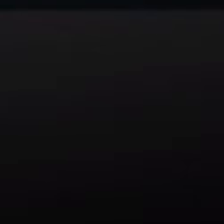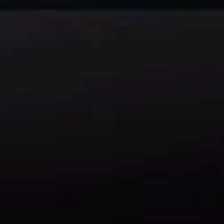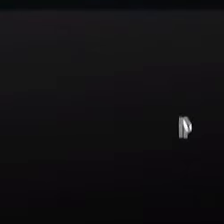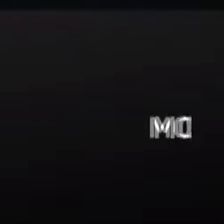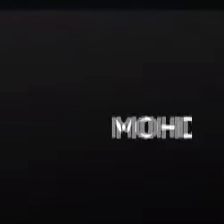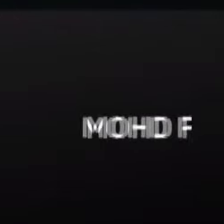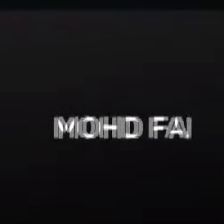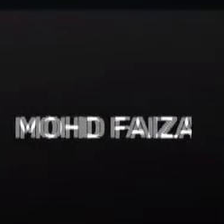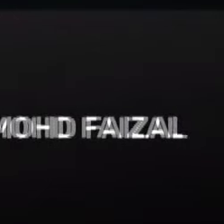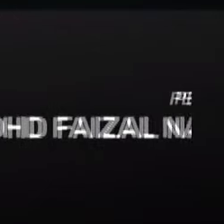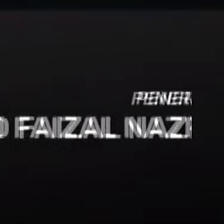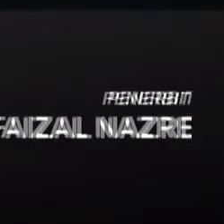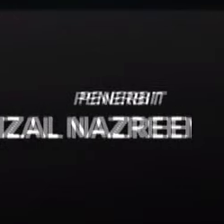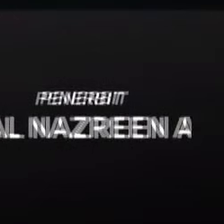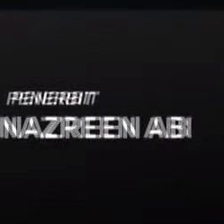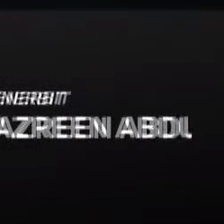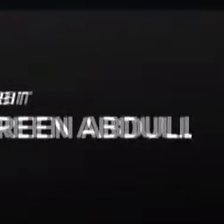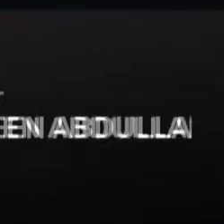hai hai